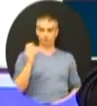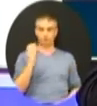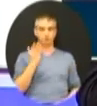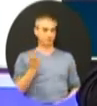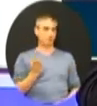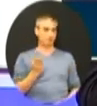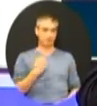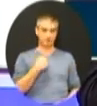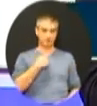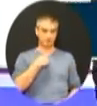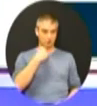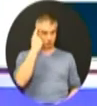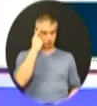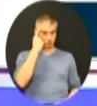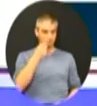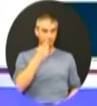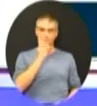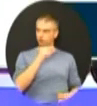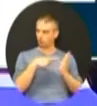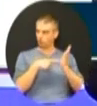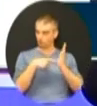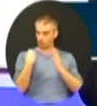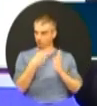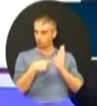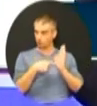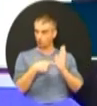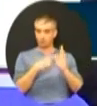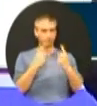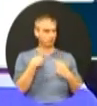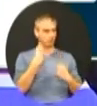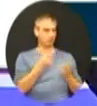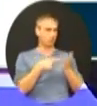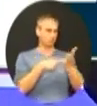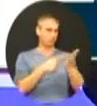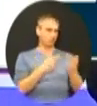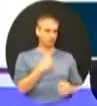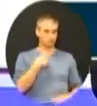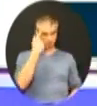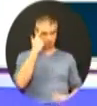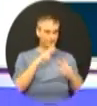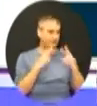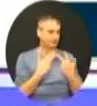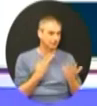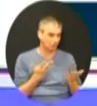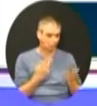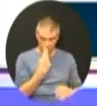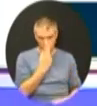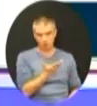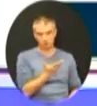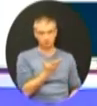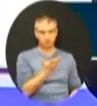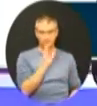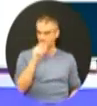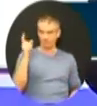הגיע אני חושב ש יש איזה דוגמאות שם נו נתנו דוגמאות למק אני יכול לת לך דוגמאות אני חושב שהציבור רואה את זה גם